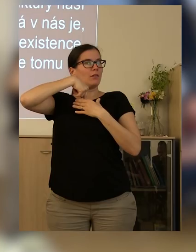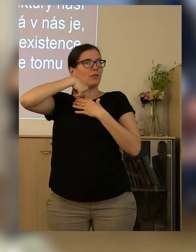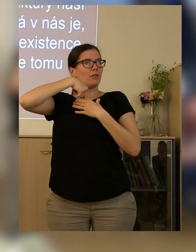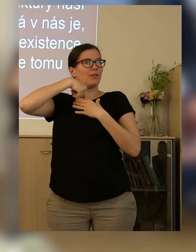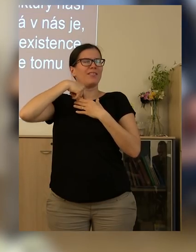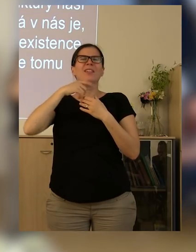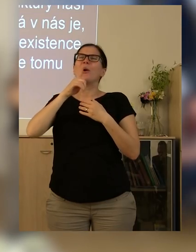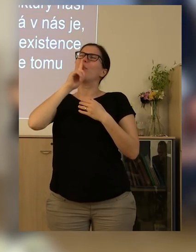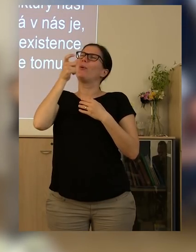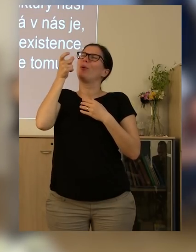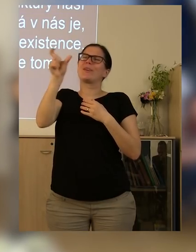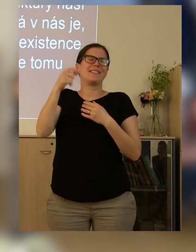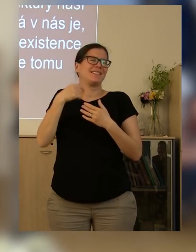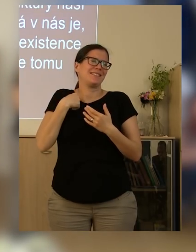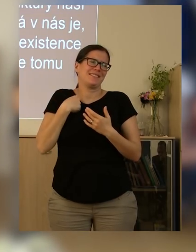Strašný slovo.